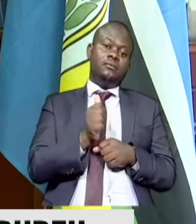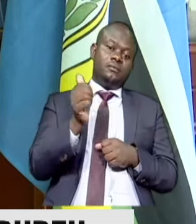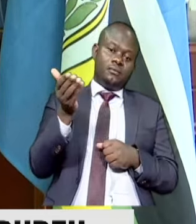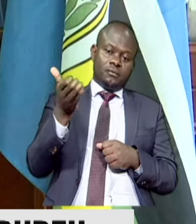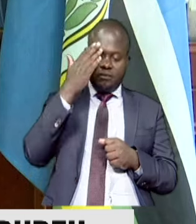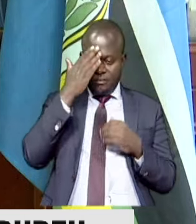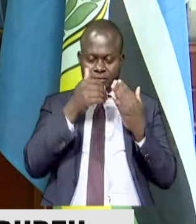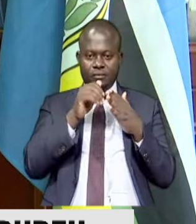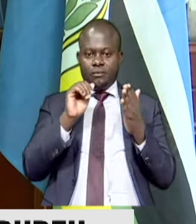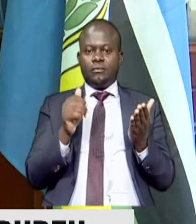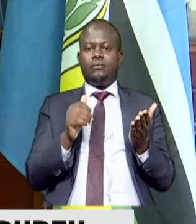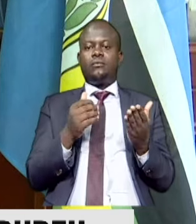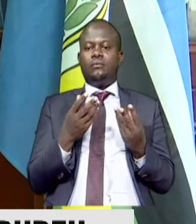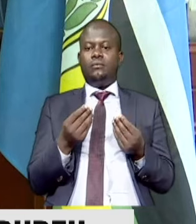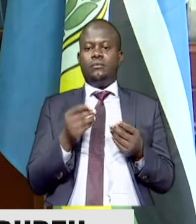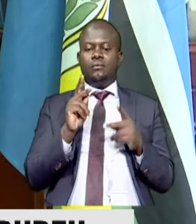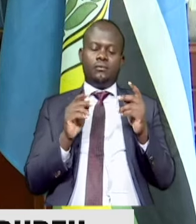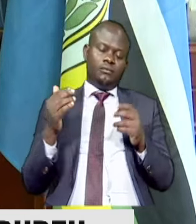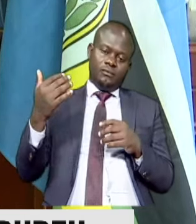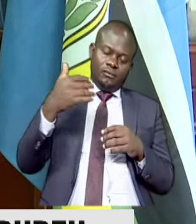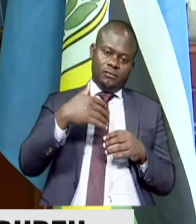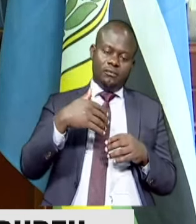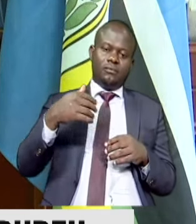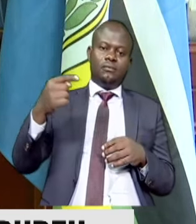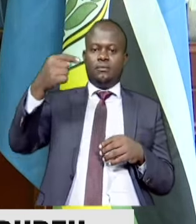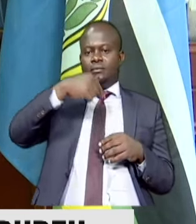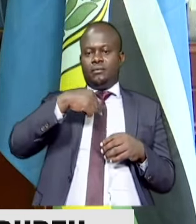kugira ngo tuvune amaguru abatugana cyane cyane